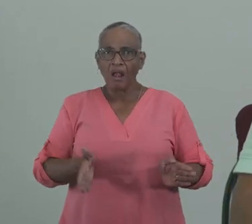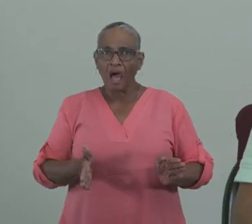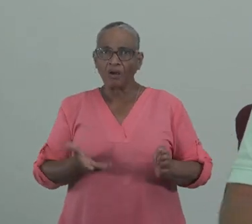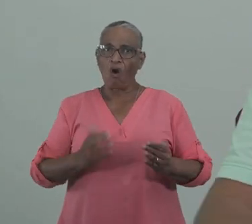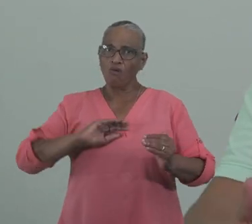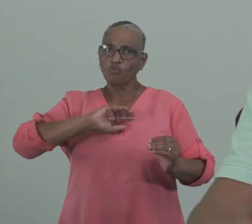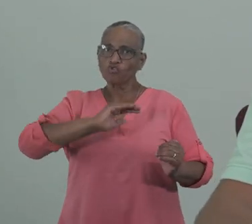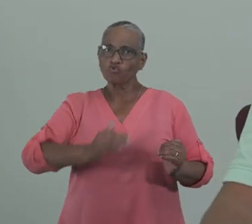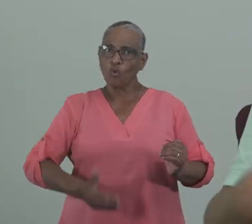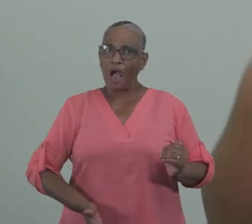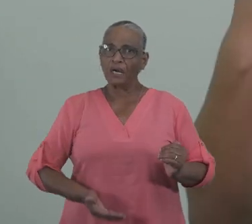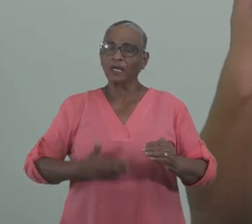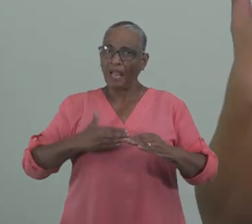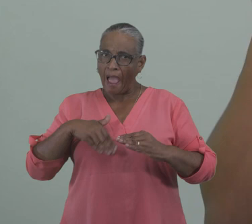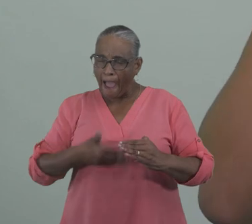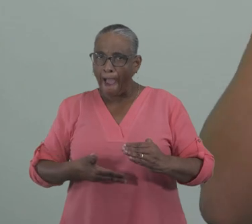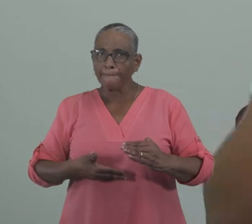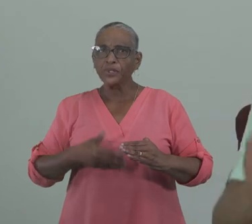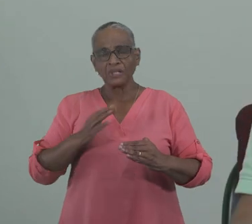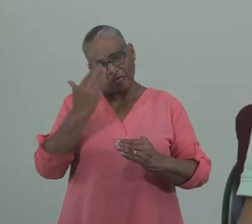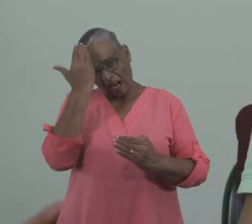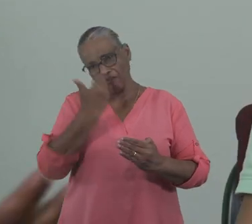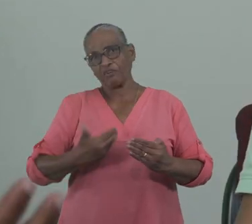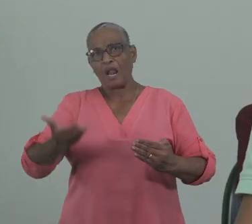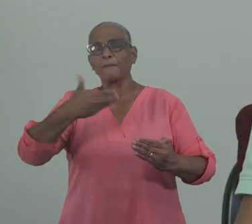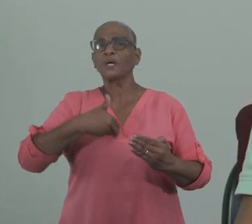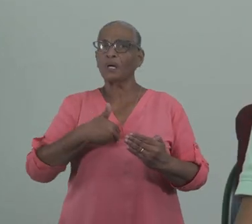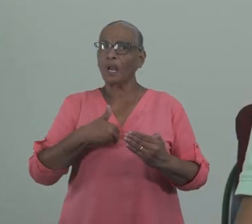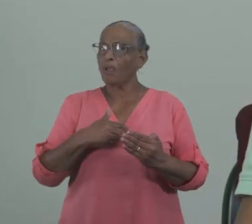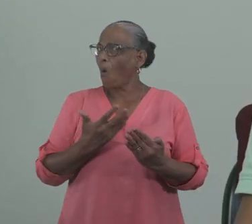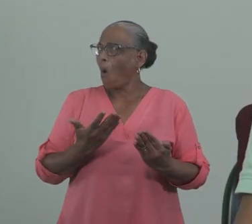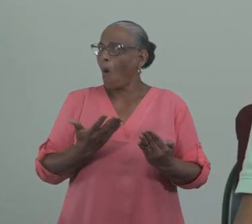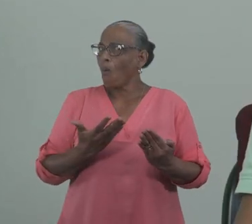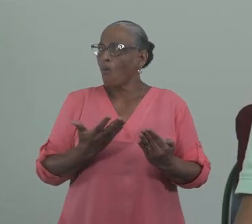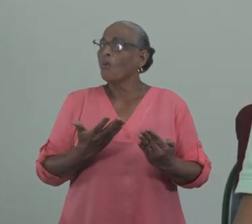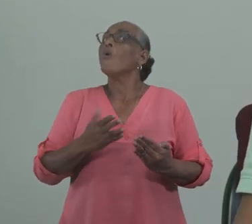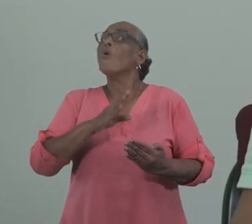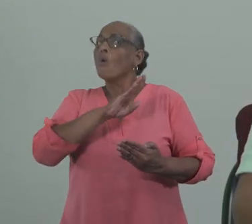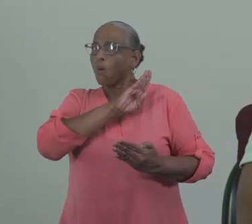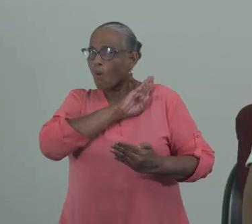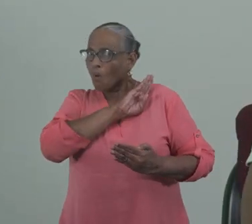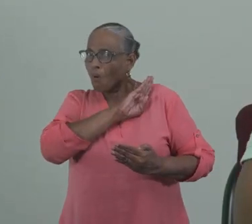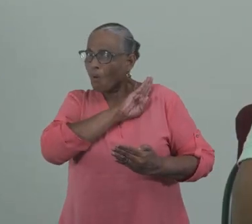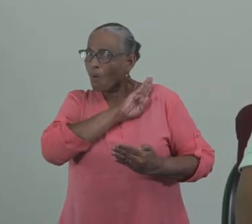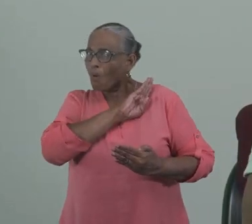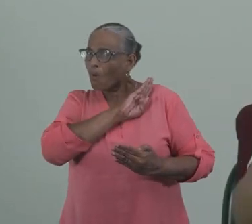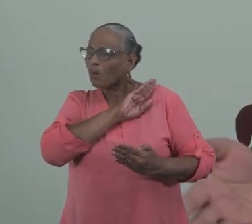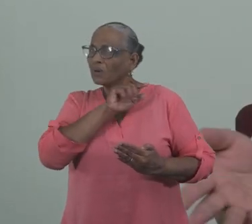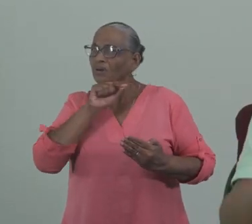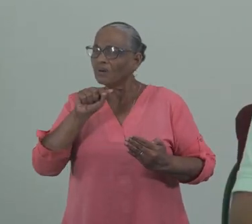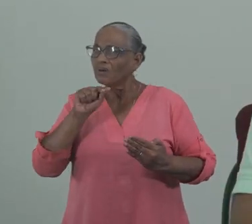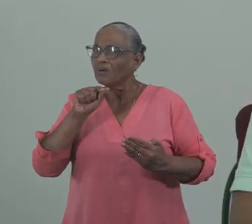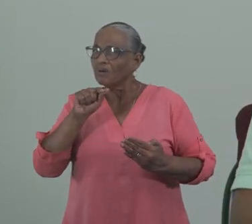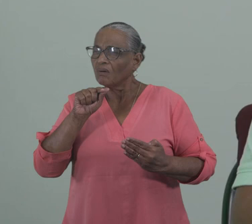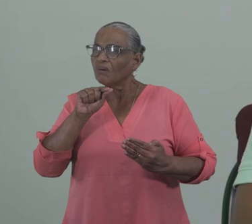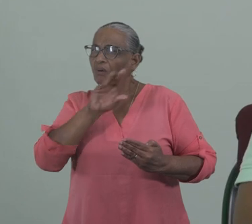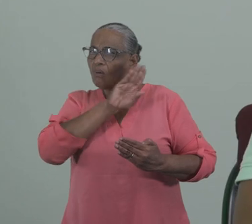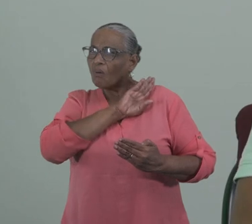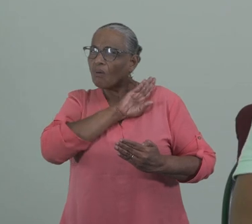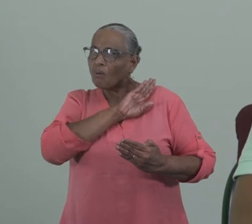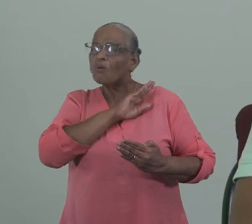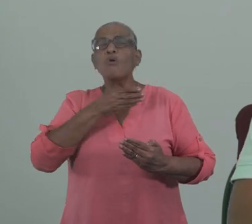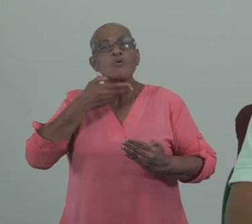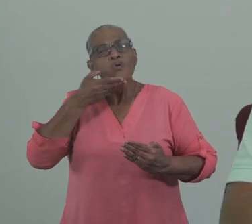of tijdens hun zwangerschap door die hoge bloeddruk een beroerte krijgen. Zo. Dus ook voor die, misschien een goed punt hoor